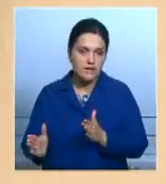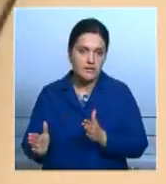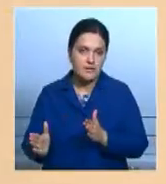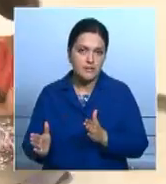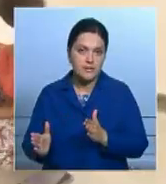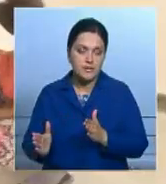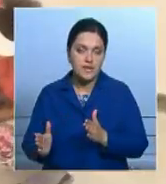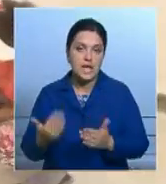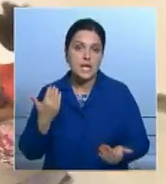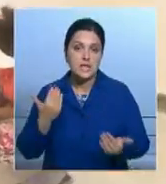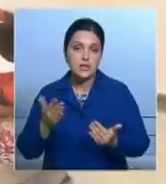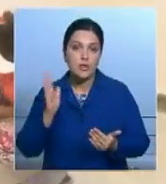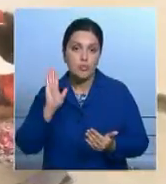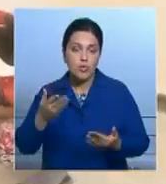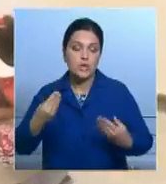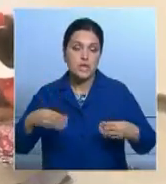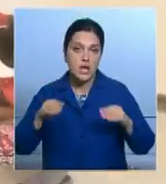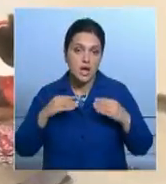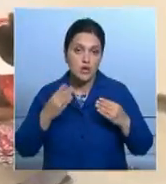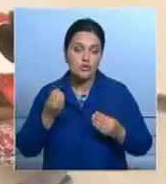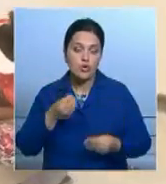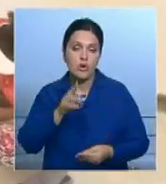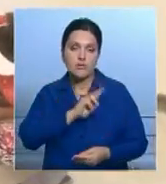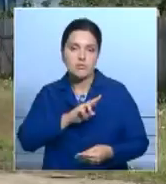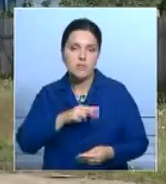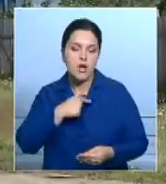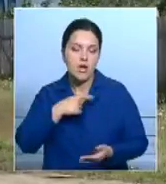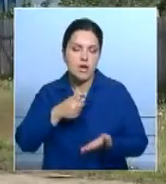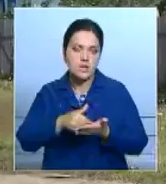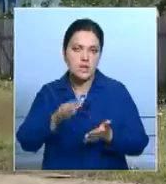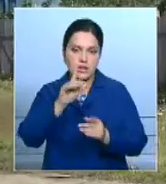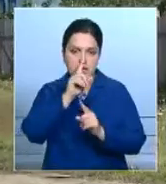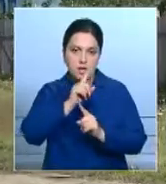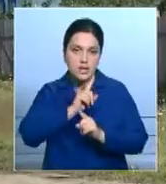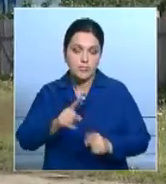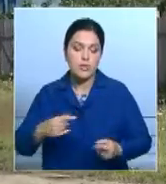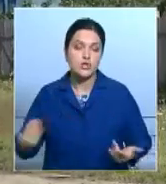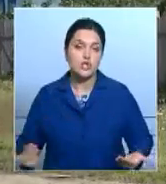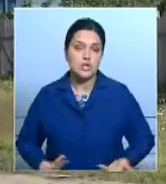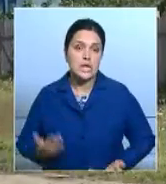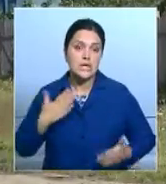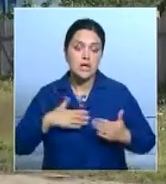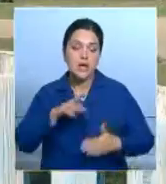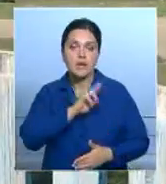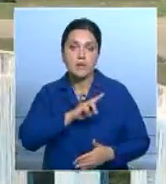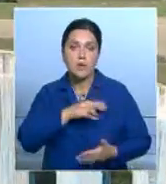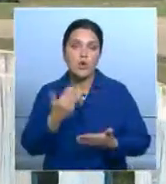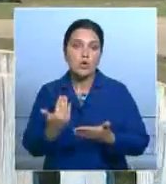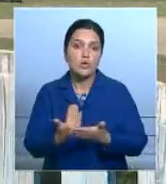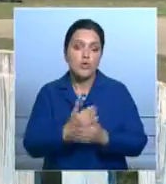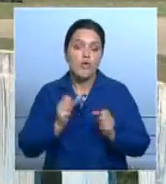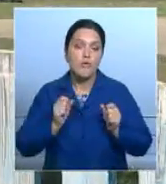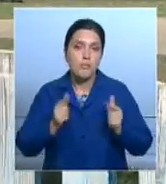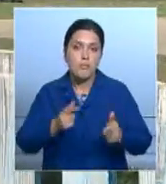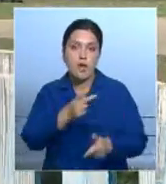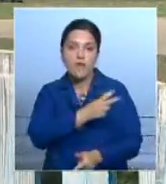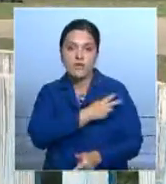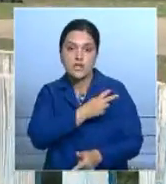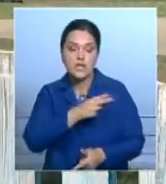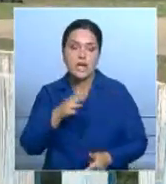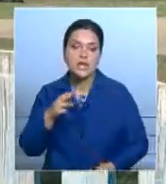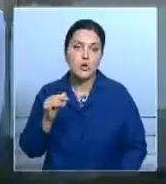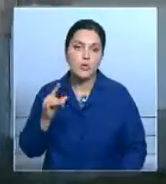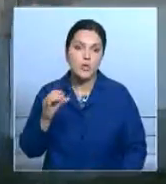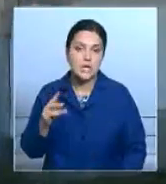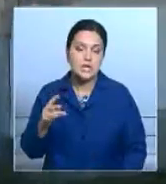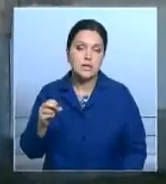Поэтому, если будет еще предоставлять работу, то отказываться не буду. Жители довольны работой нового врача амбулатории Даурена Алпысбекова.